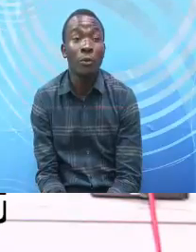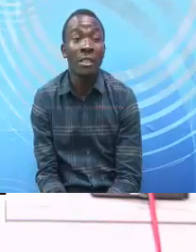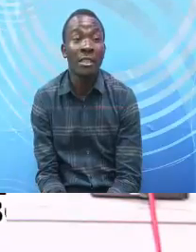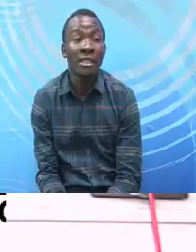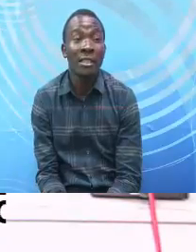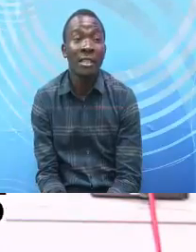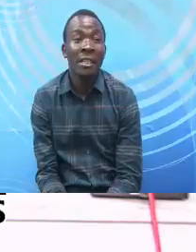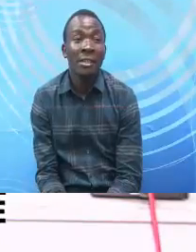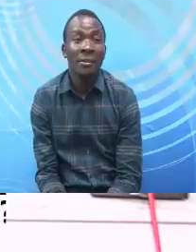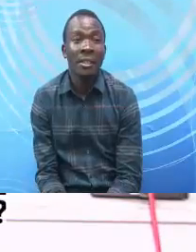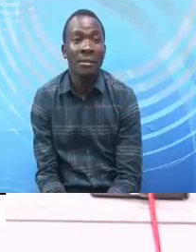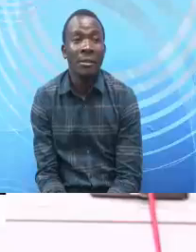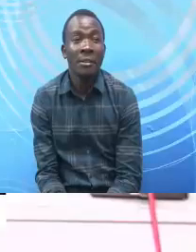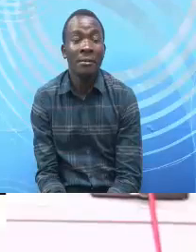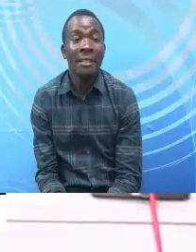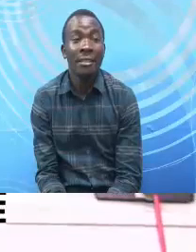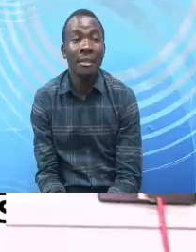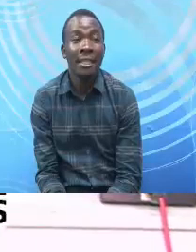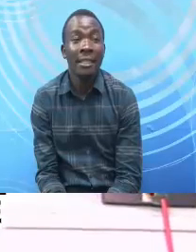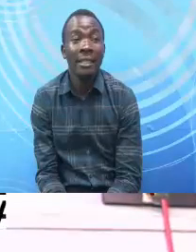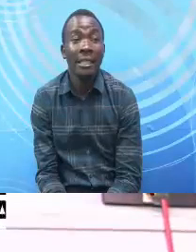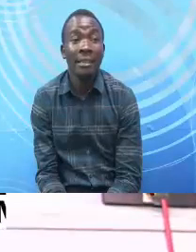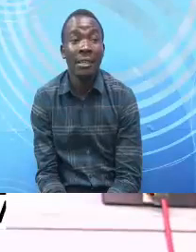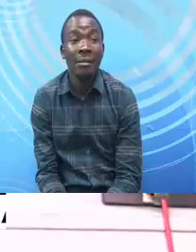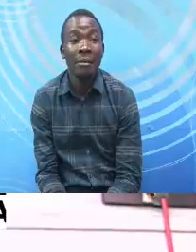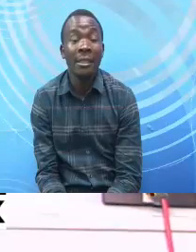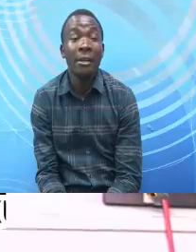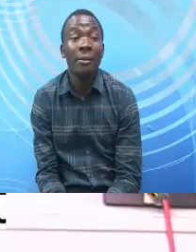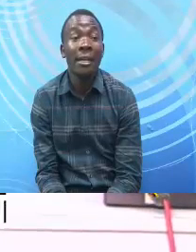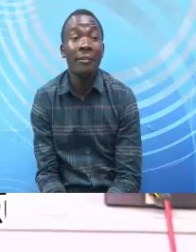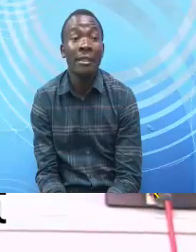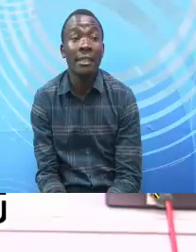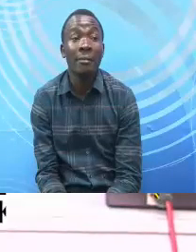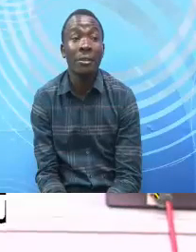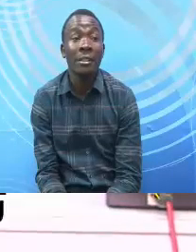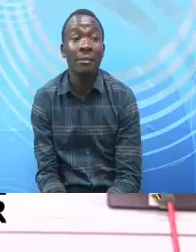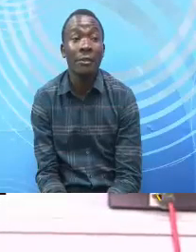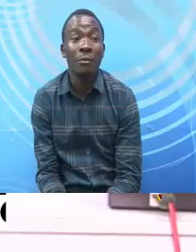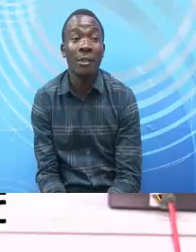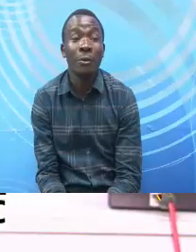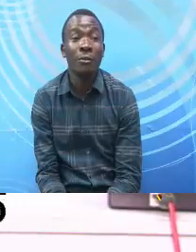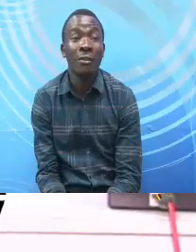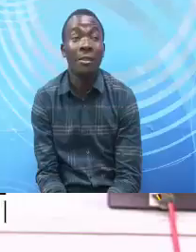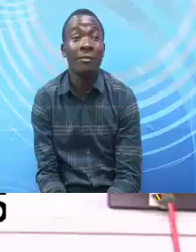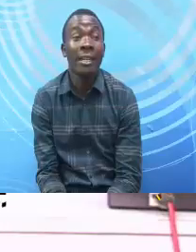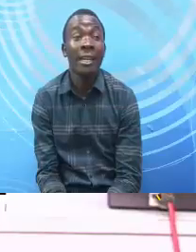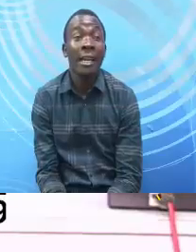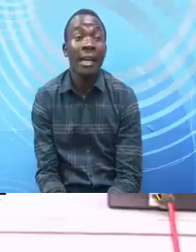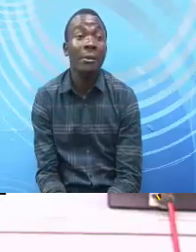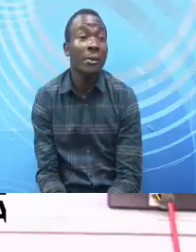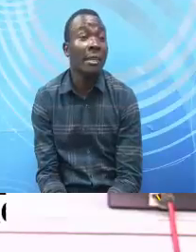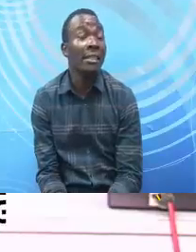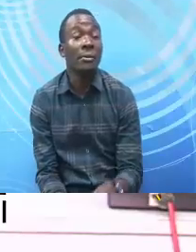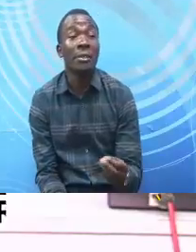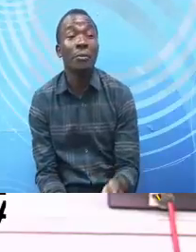mu ishuri. Uzi ko twize Butare na za Nyamirambo, niho hantu hari hafite amashuri y'abafite ubumuga bwo kutumva no kutavuga,